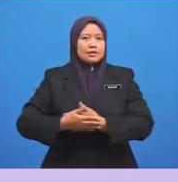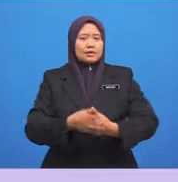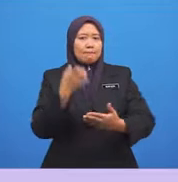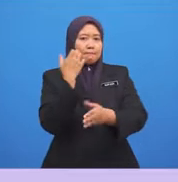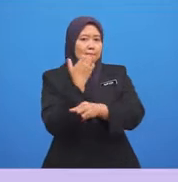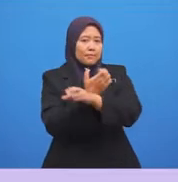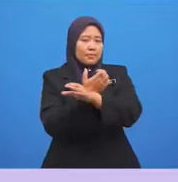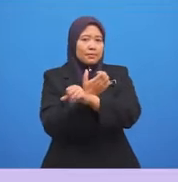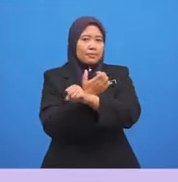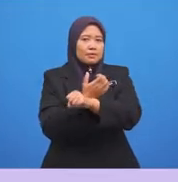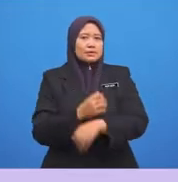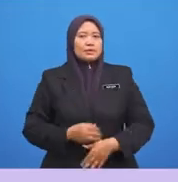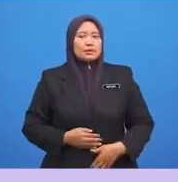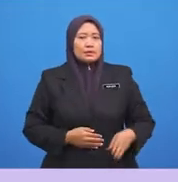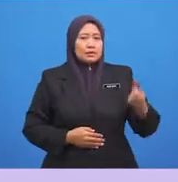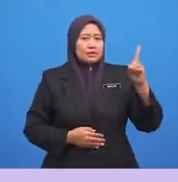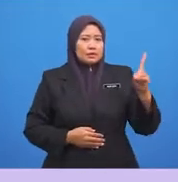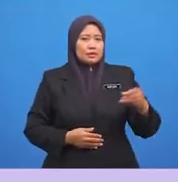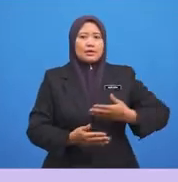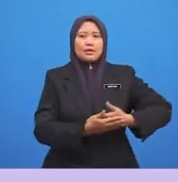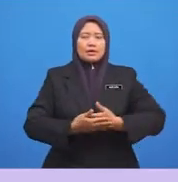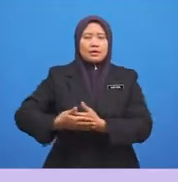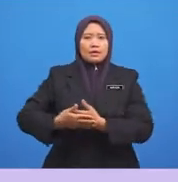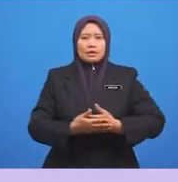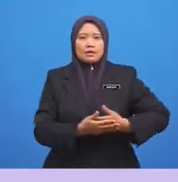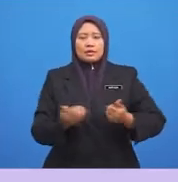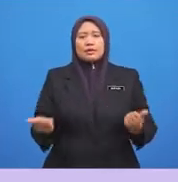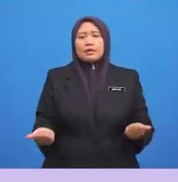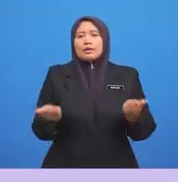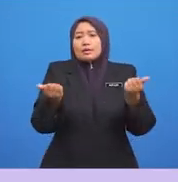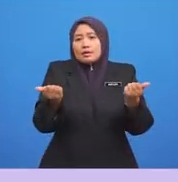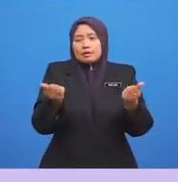Sekarang, apakah jawapan bagi soalan keenam ini pula?